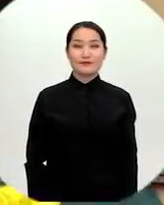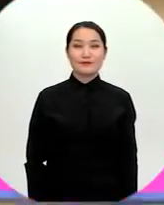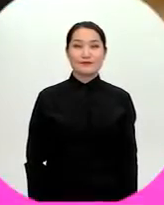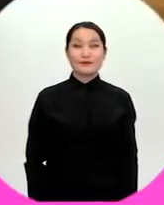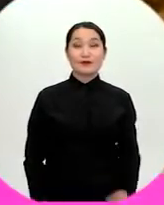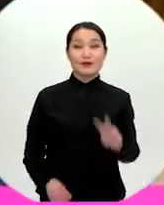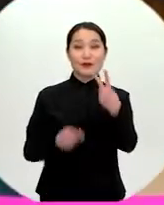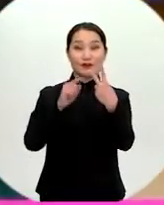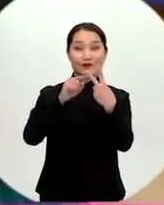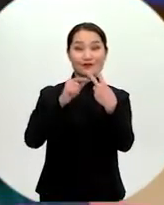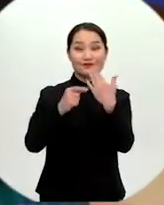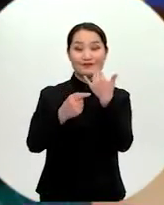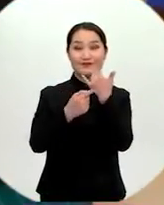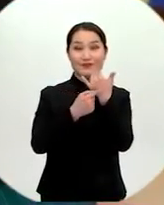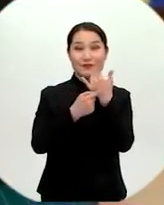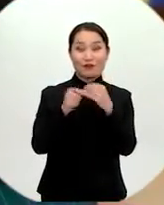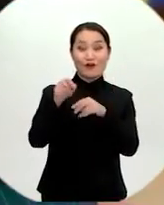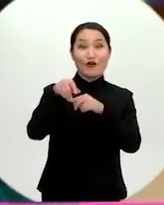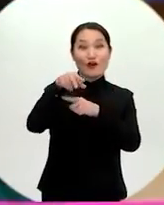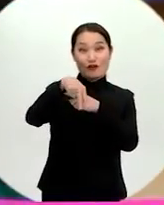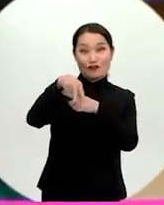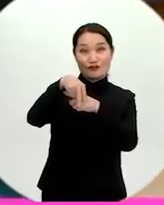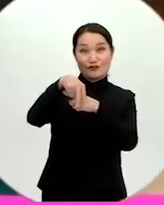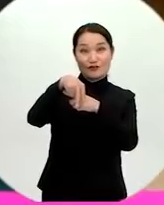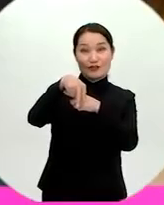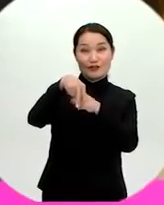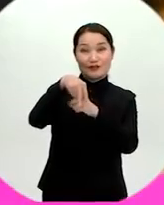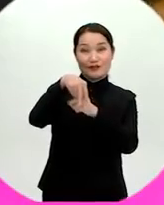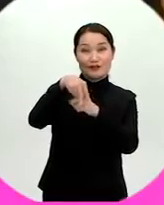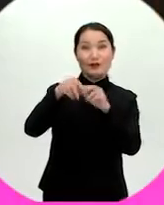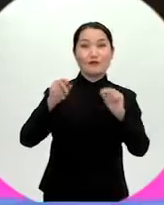За ингэ дараагийн цэцэг хонхон цэцэг маань ингэ гараад ирлээ.